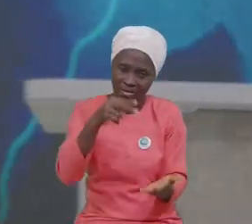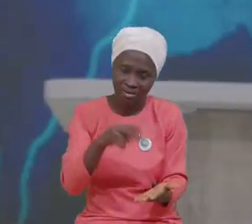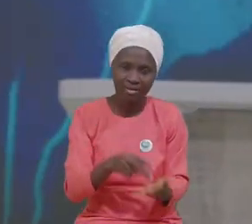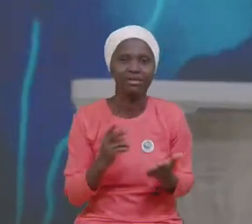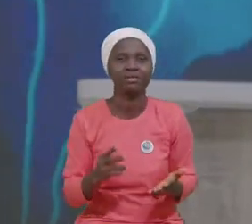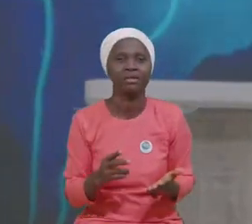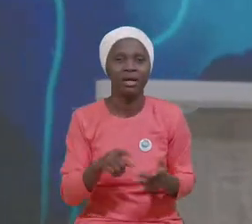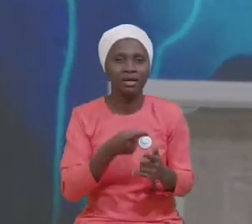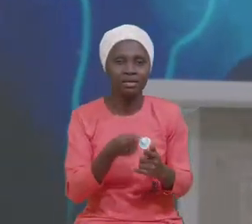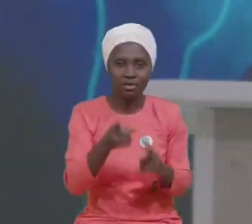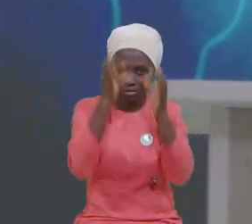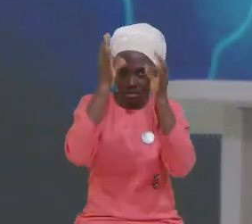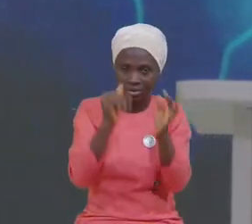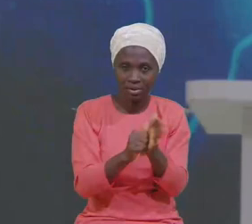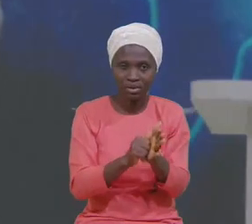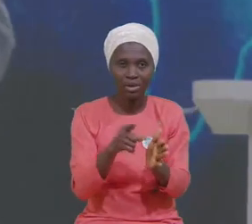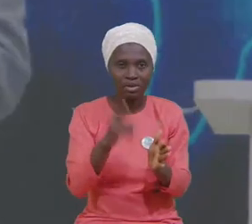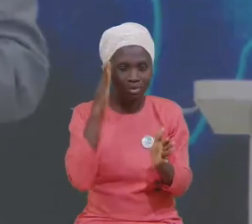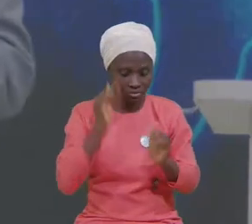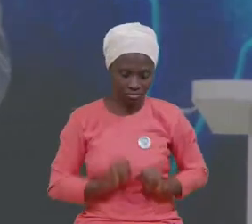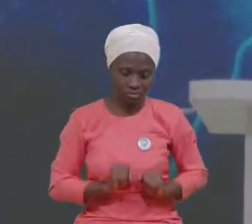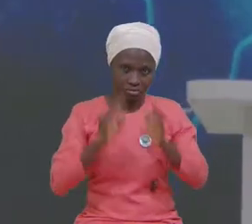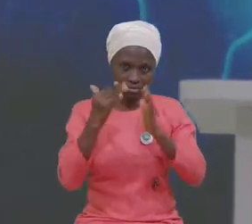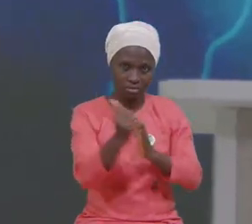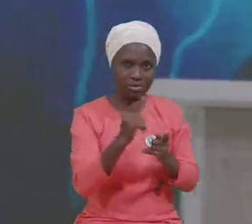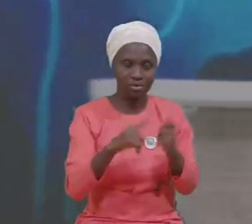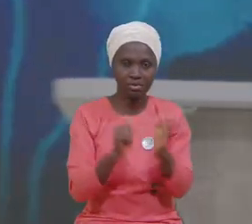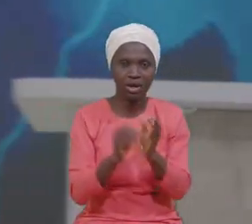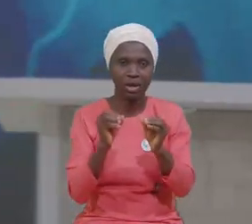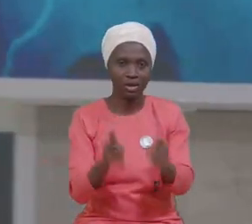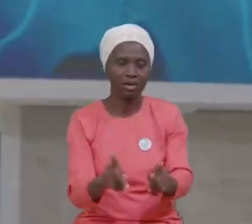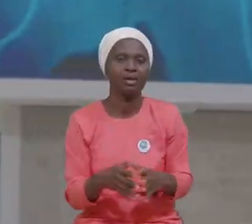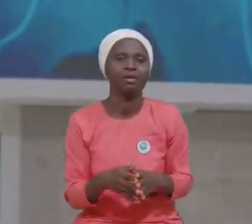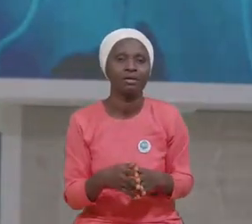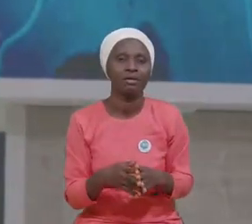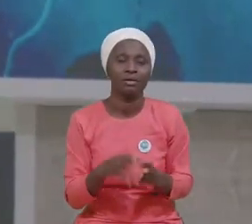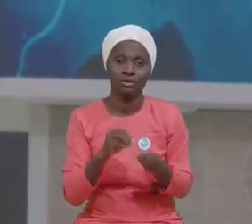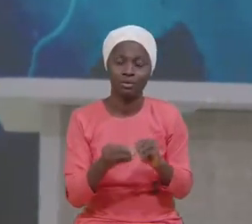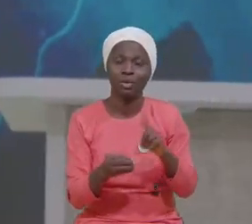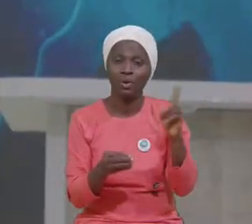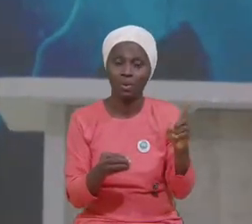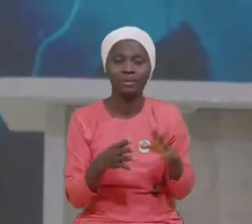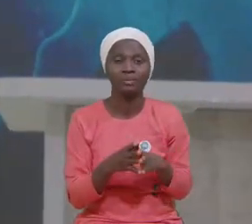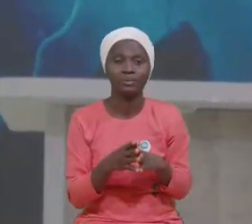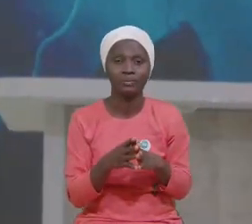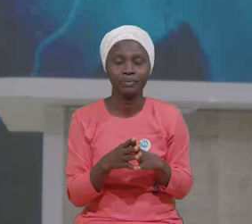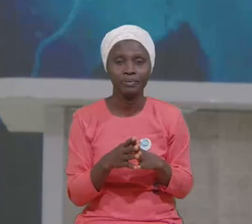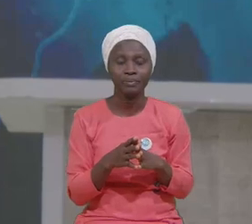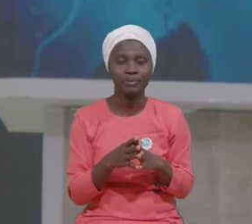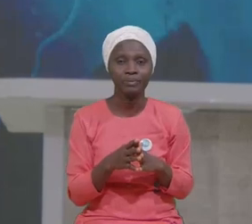m'engager à ce privilège des fils de Dieu. Premier point maintenant. Nous voyons